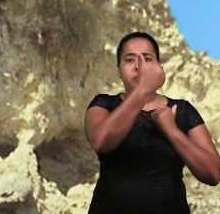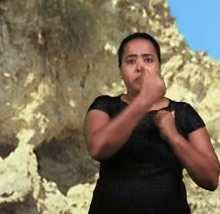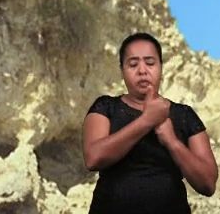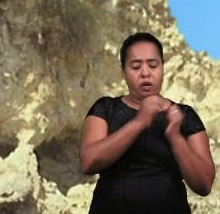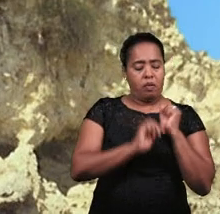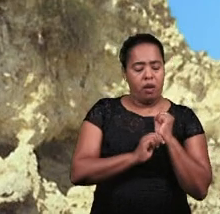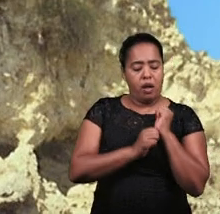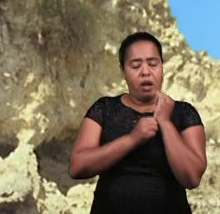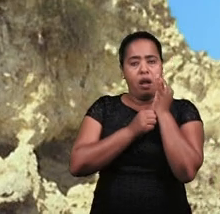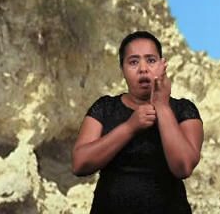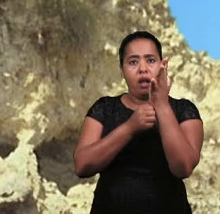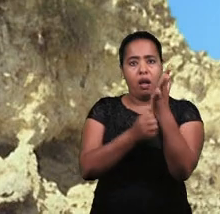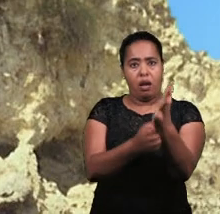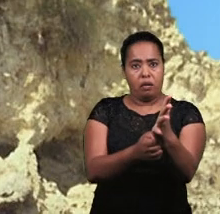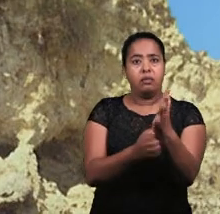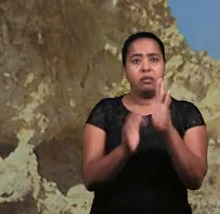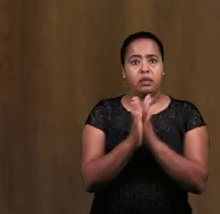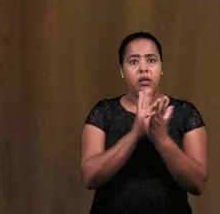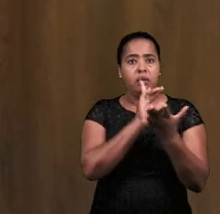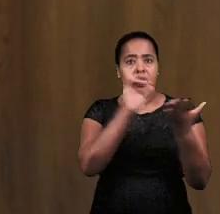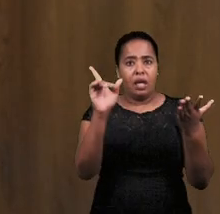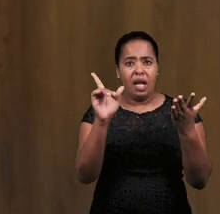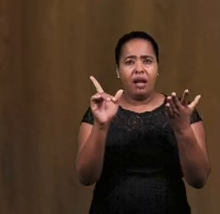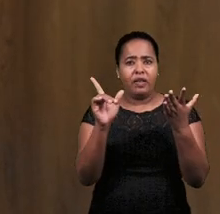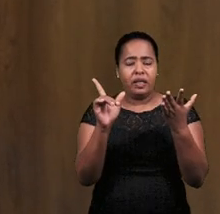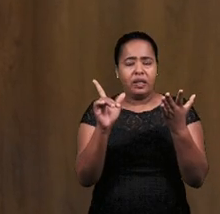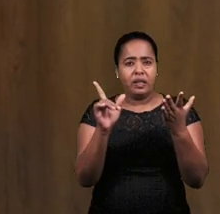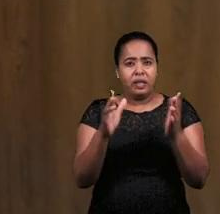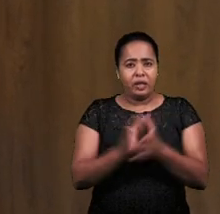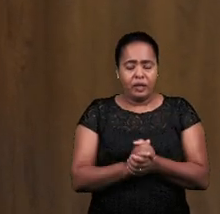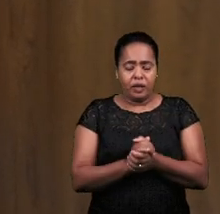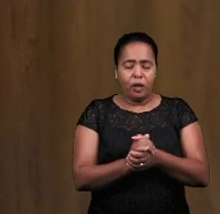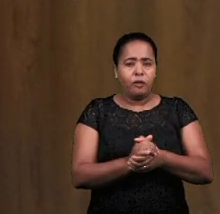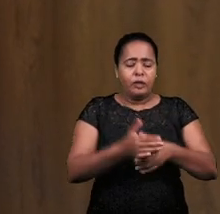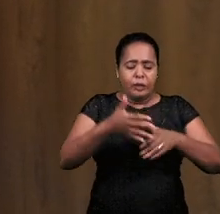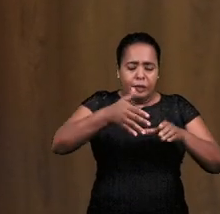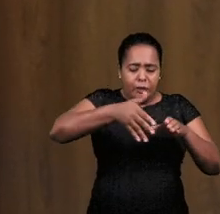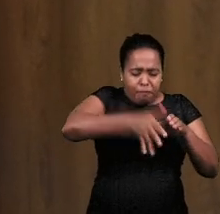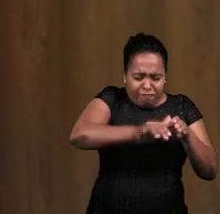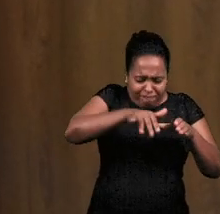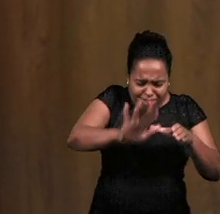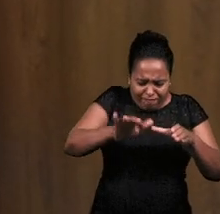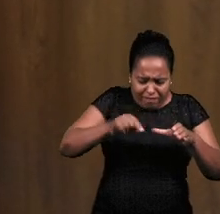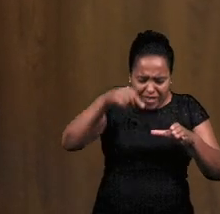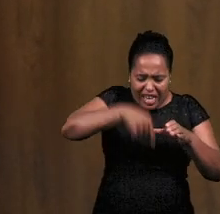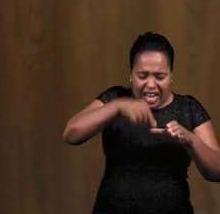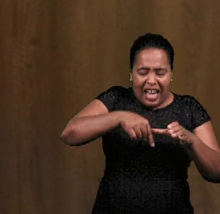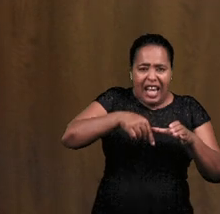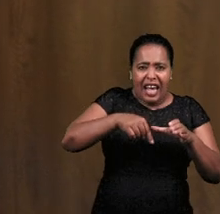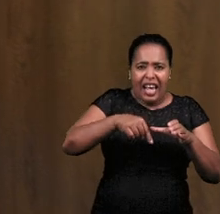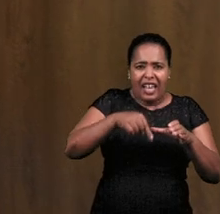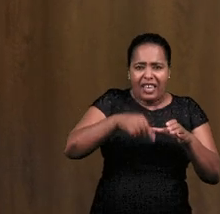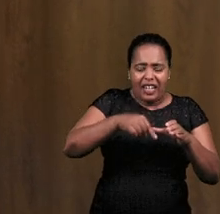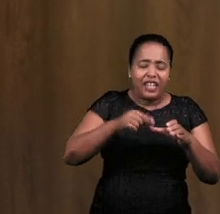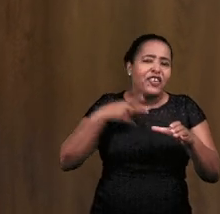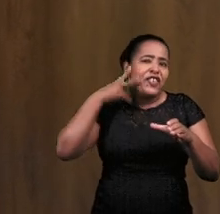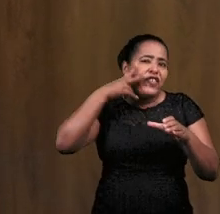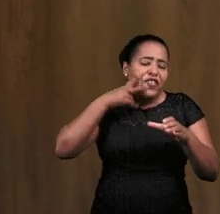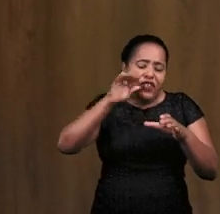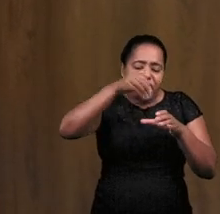parole travaillée dans le fouloir, le blé travaillé dans le fouloir, elle était mélangée avec des petits